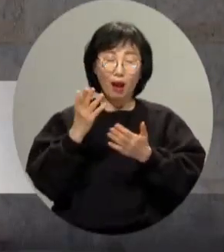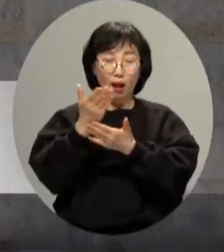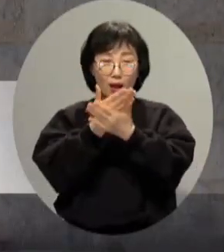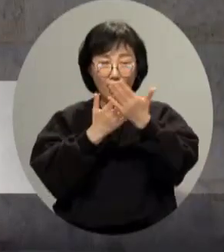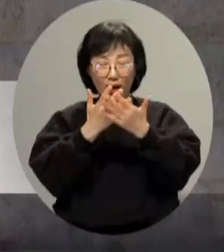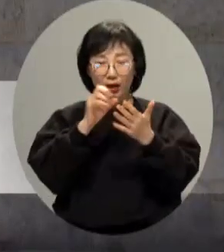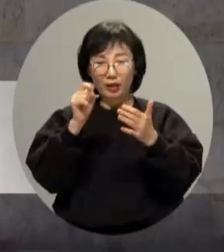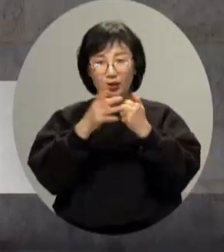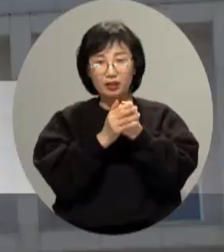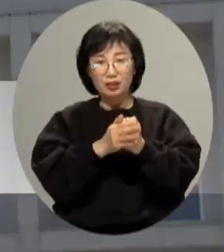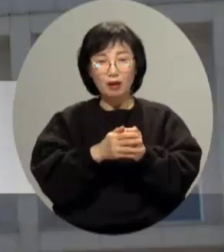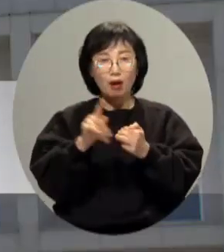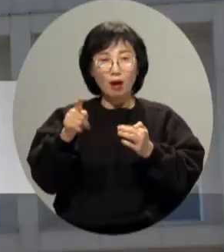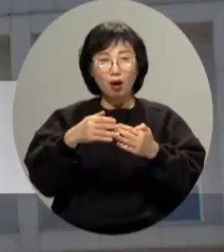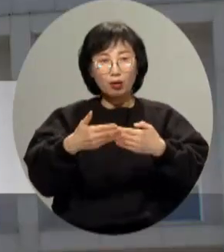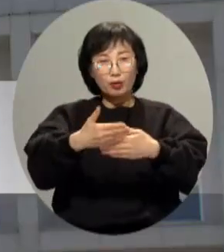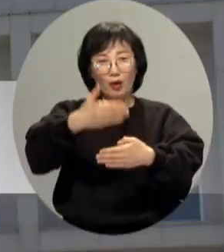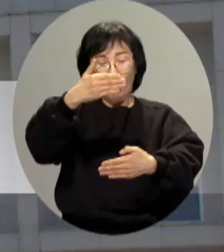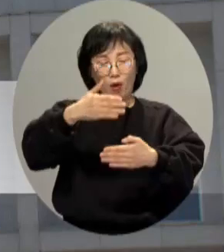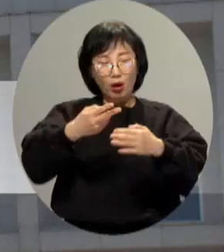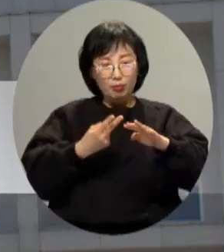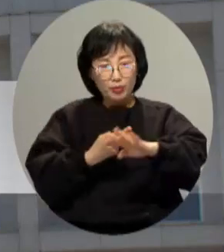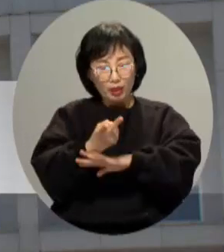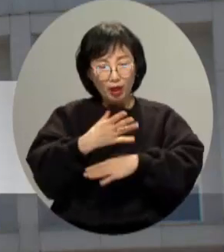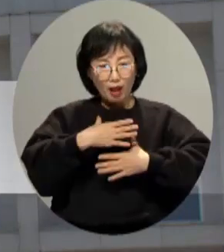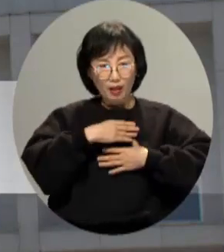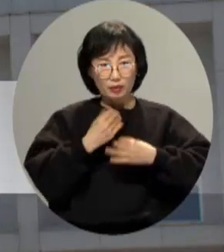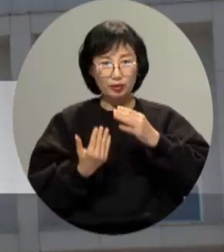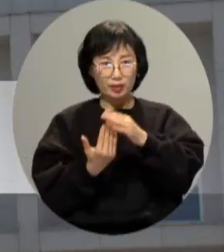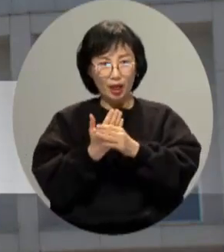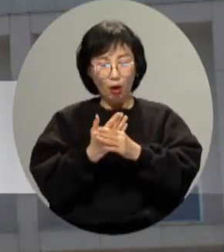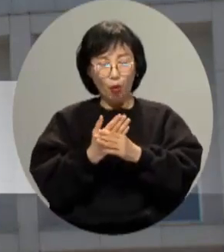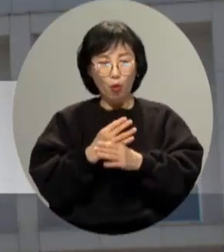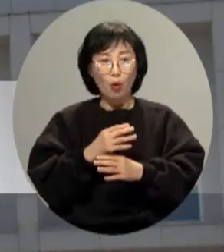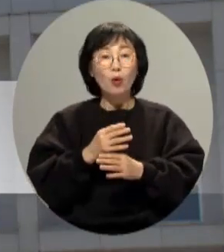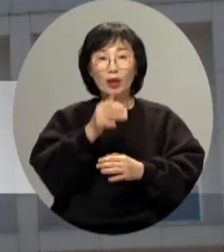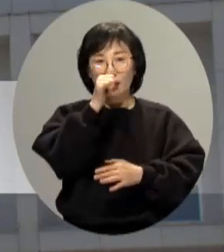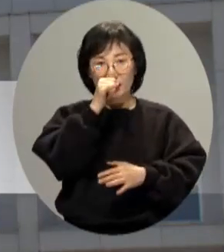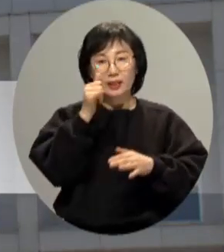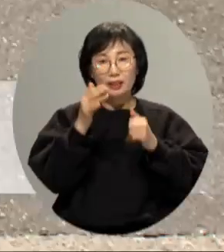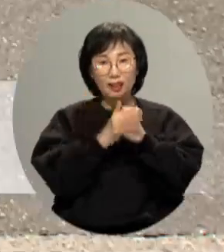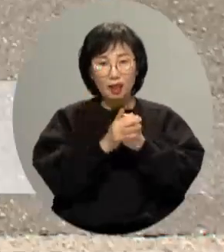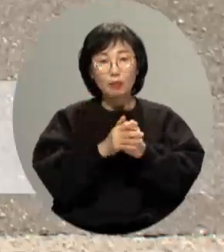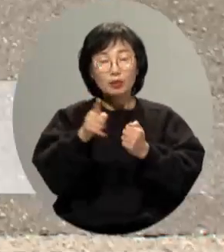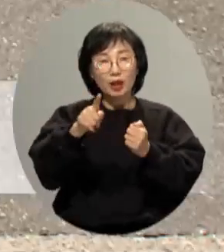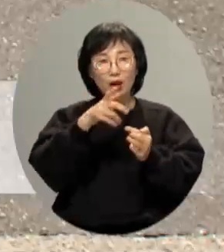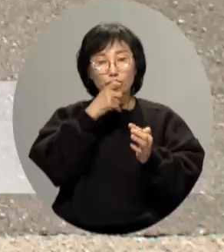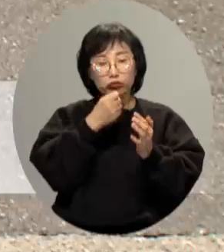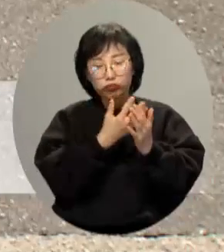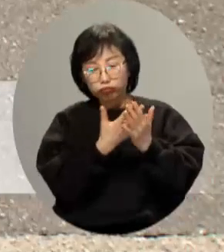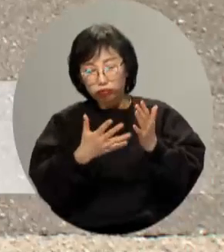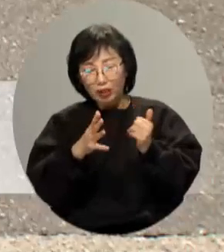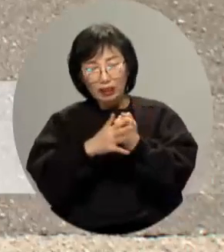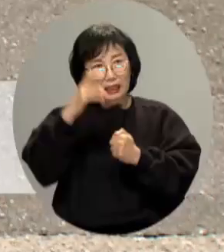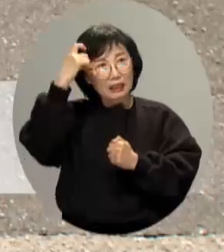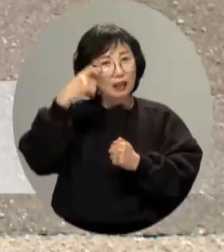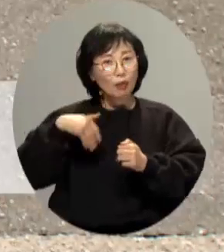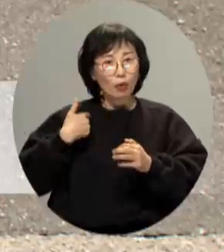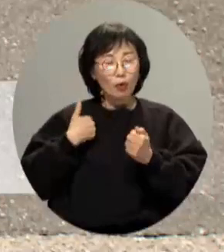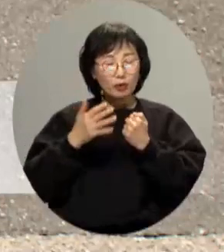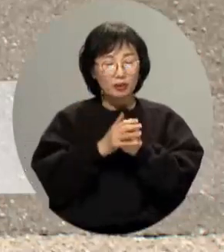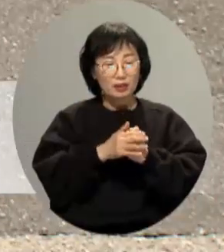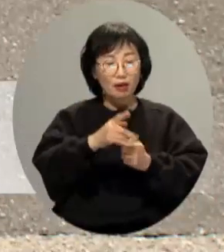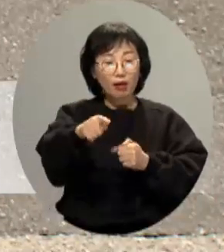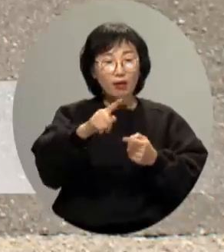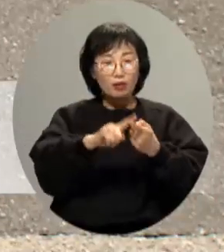방파제, 선착장 등에서 추락 미끄럼 안전사고가 발생할 가능성이 높고 밀물 시간을 인지하지 못해 갯벌이나